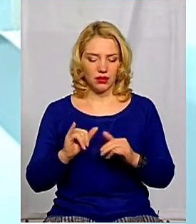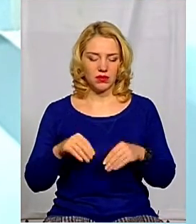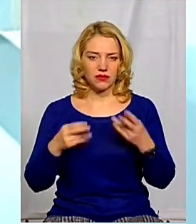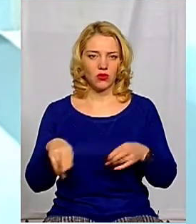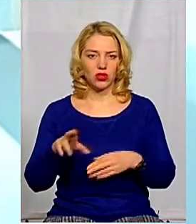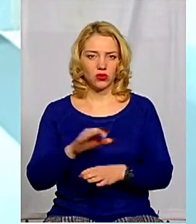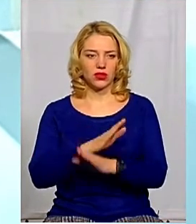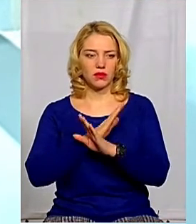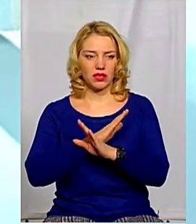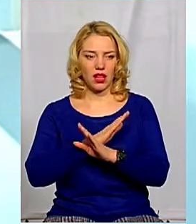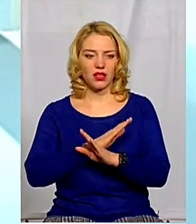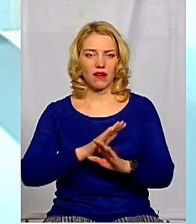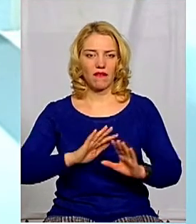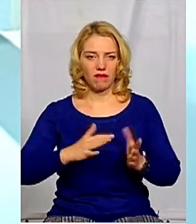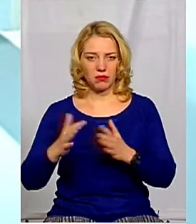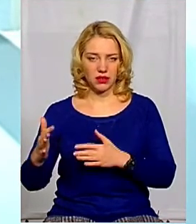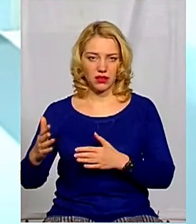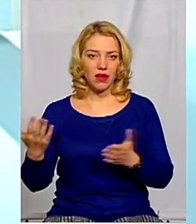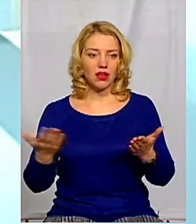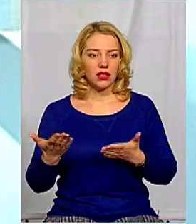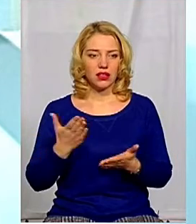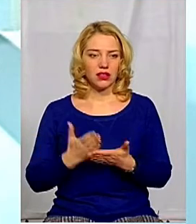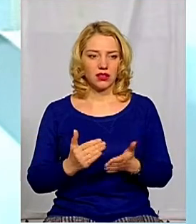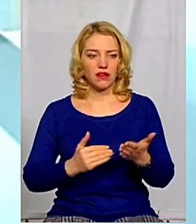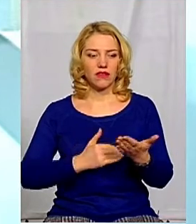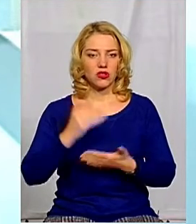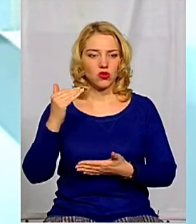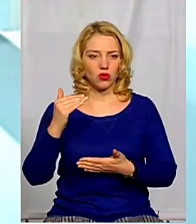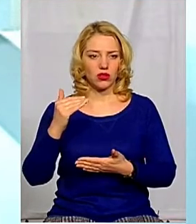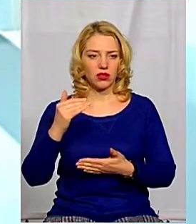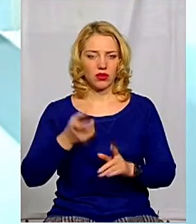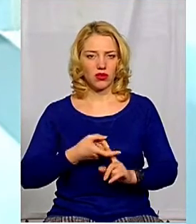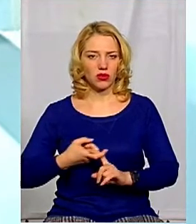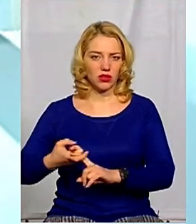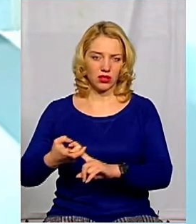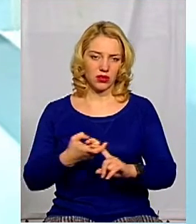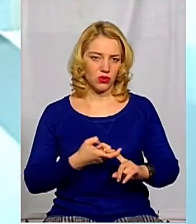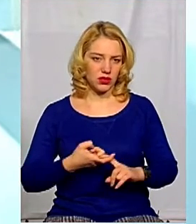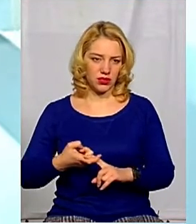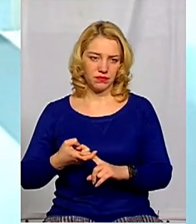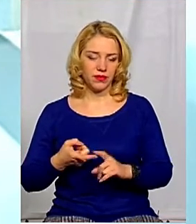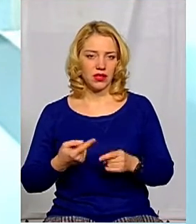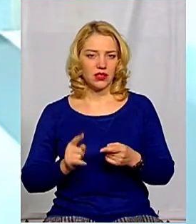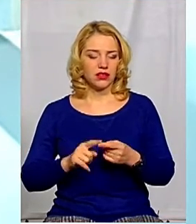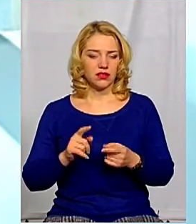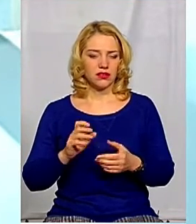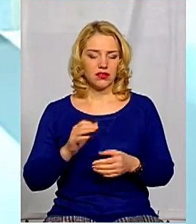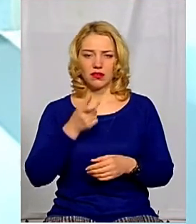призводить до смертельних випадків, який є досить висококонтагіозним, досить високо. Я не кажу,